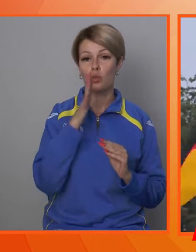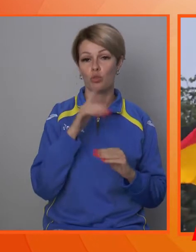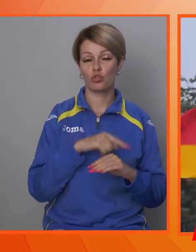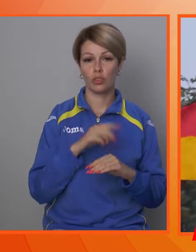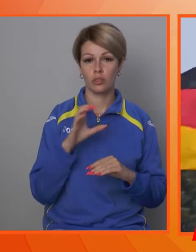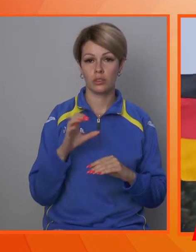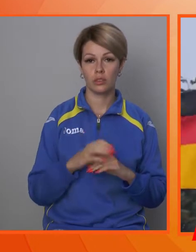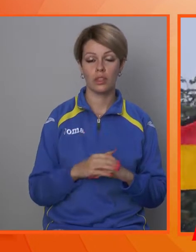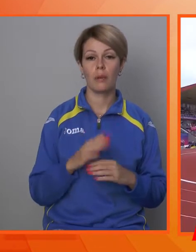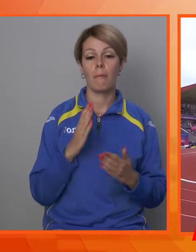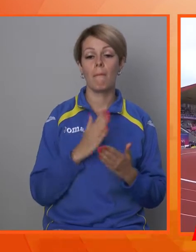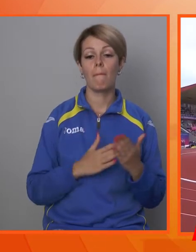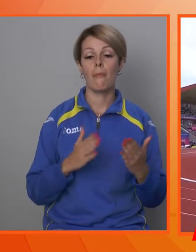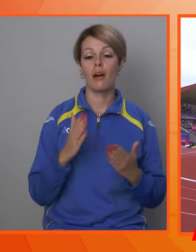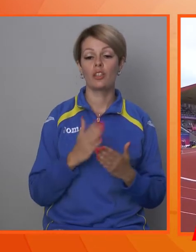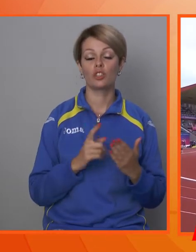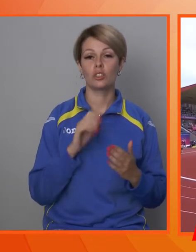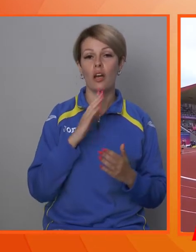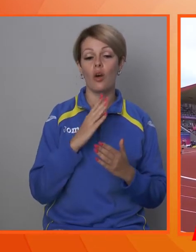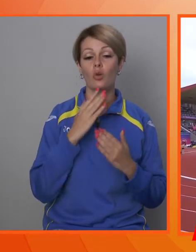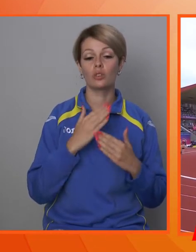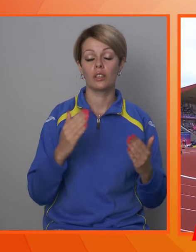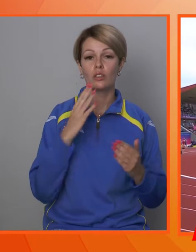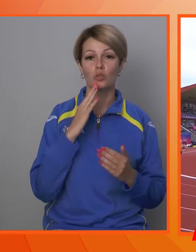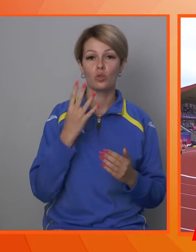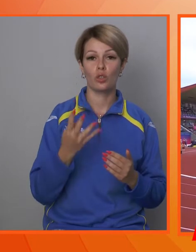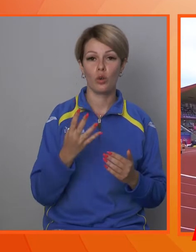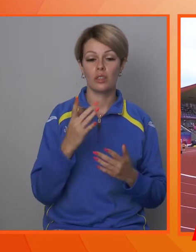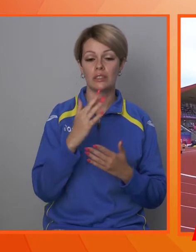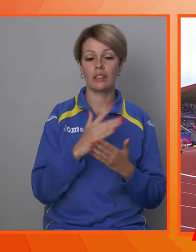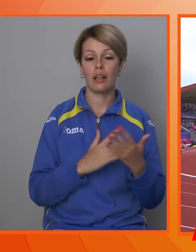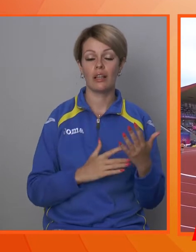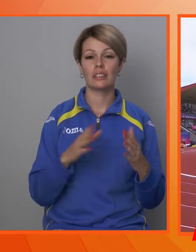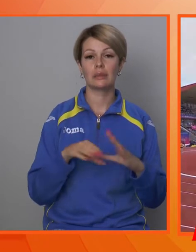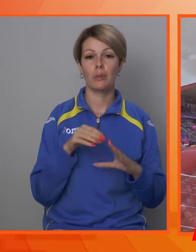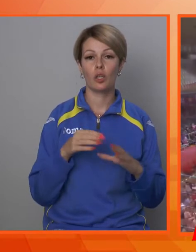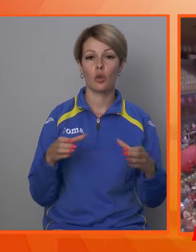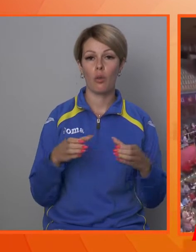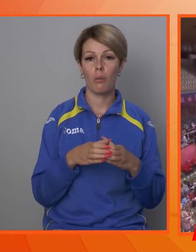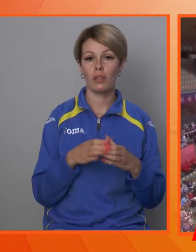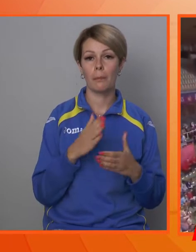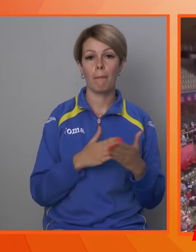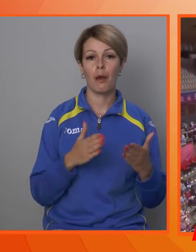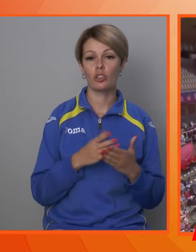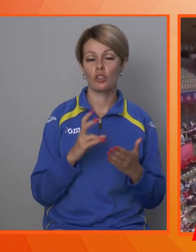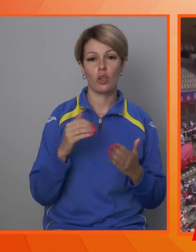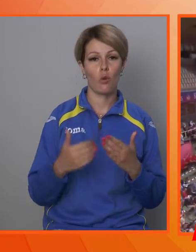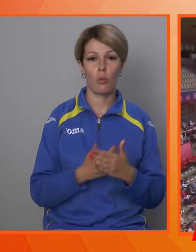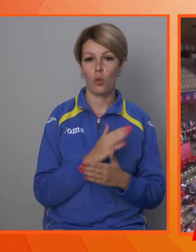проблеми на той час? Майже за останні 4 роки состав збірної команди майже